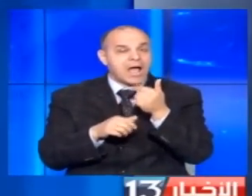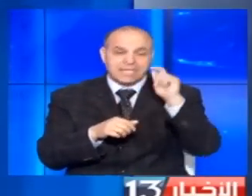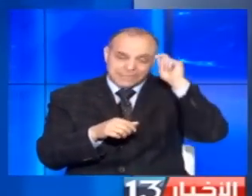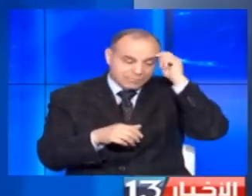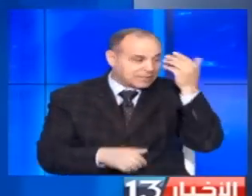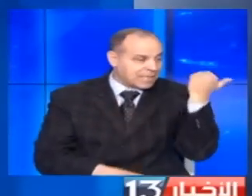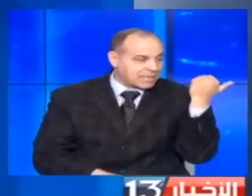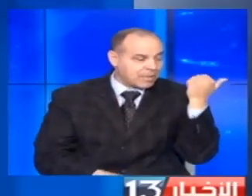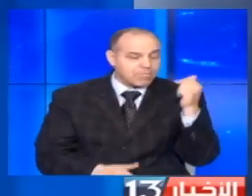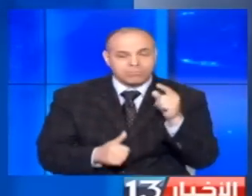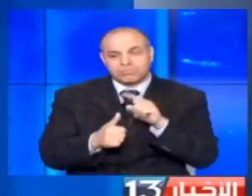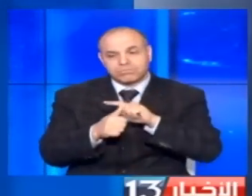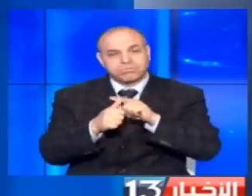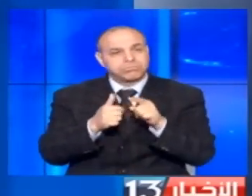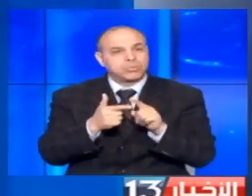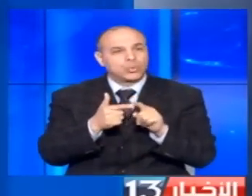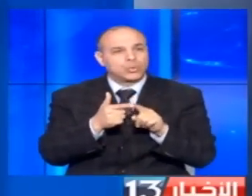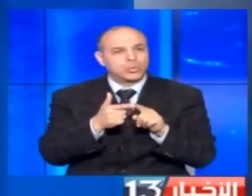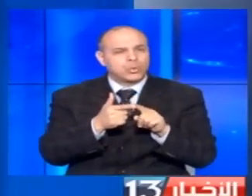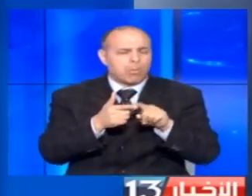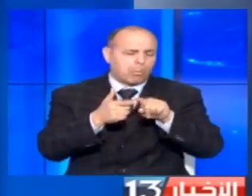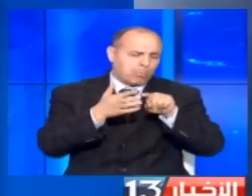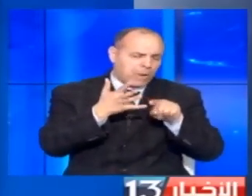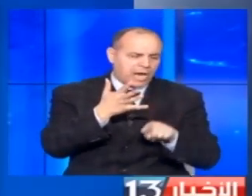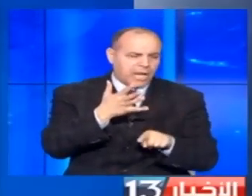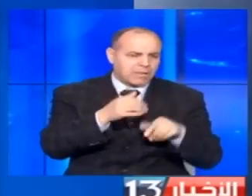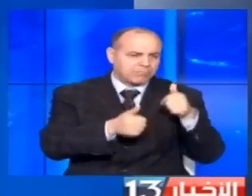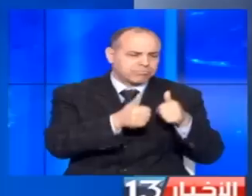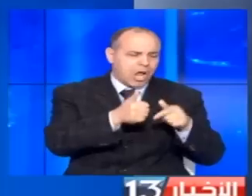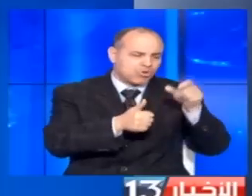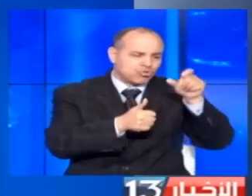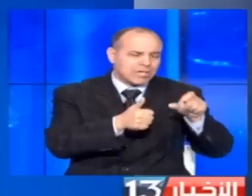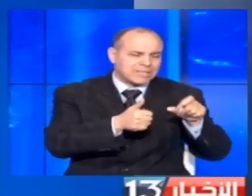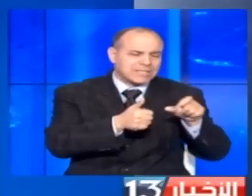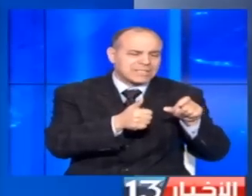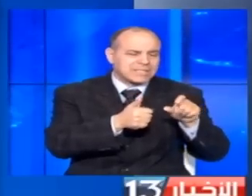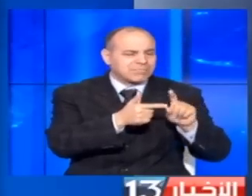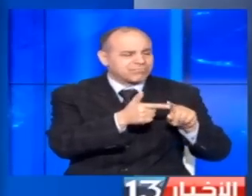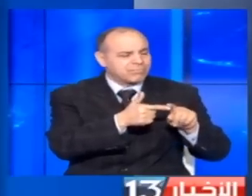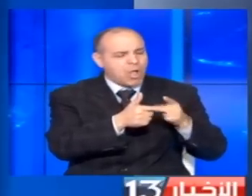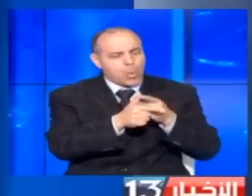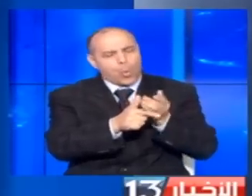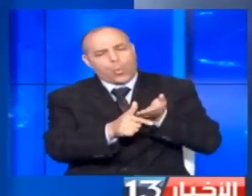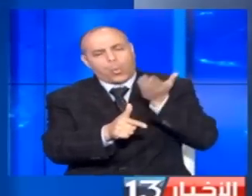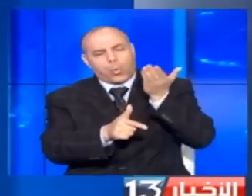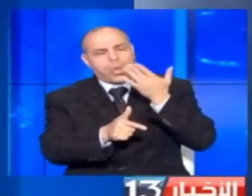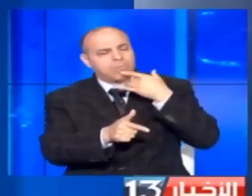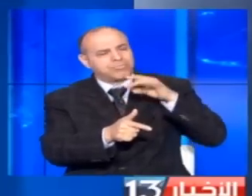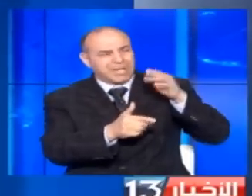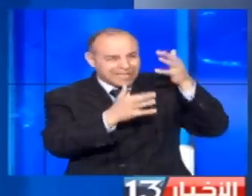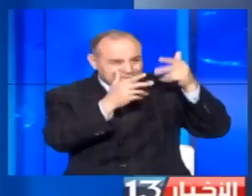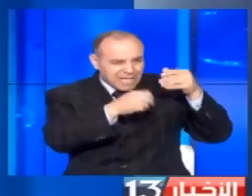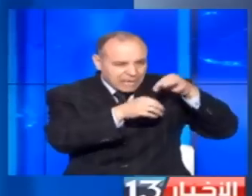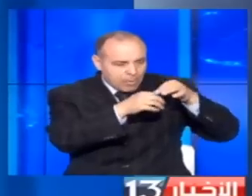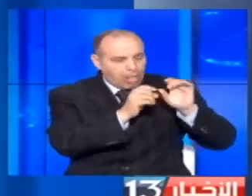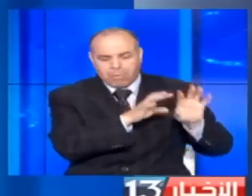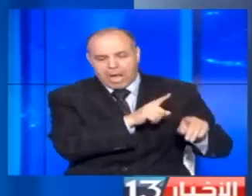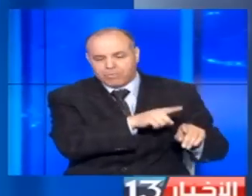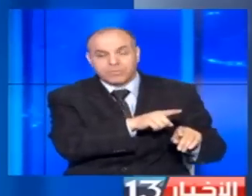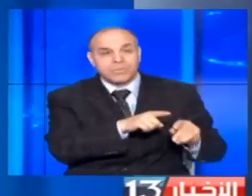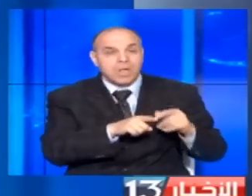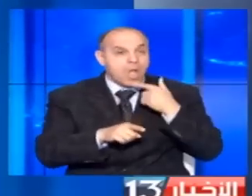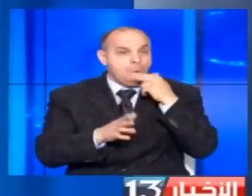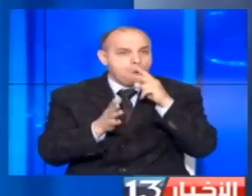الماضي متقدما بفارق شاسع على منافسه عتيق ابو بكر الذي اعلن رفضه نتيجه الانتخابات